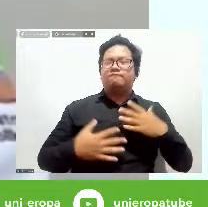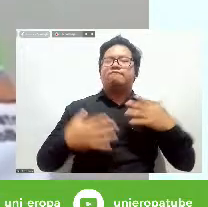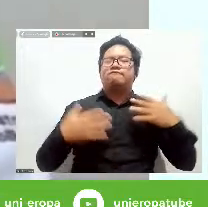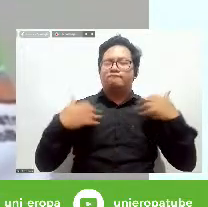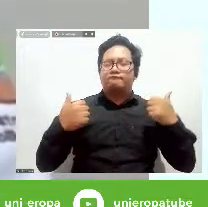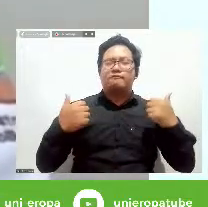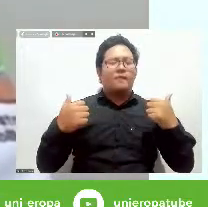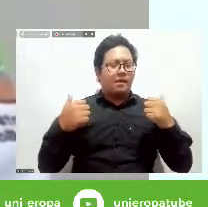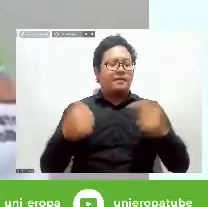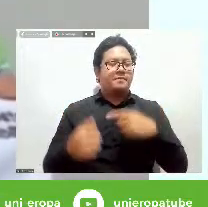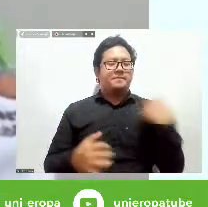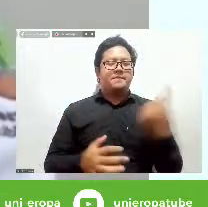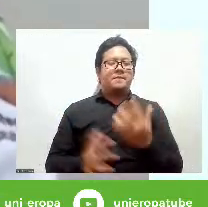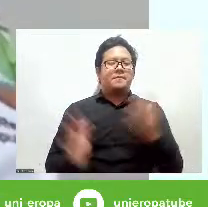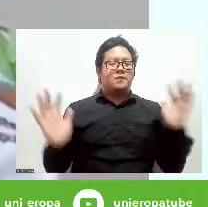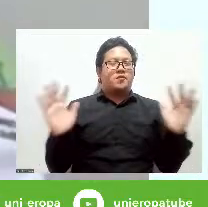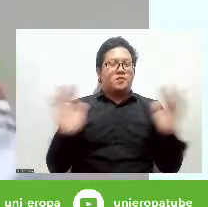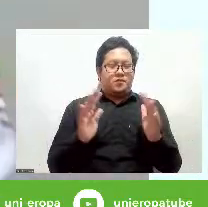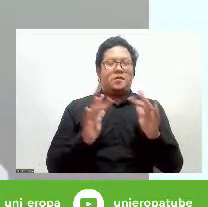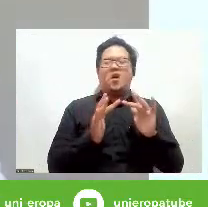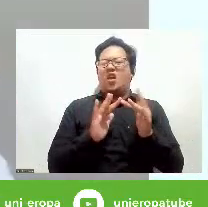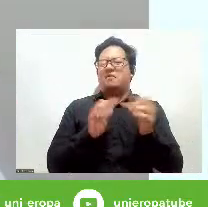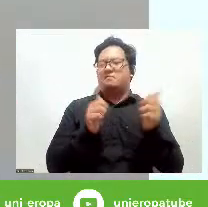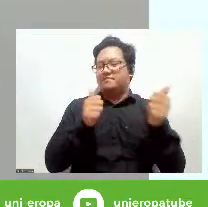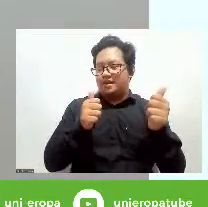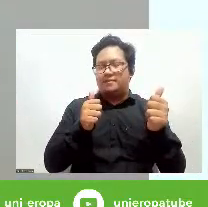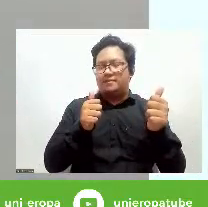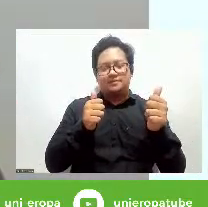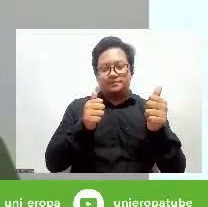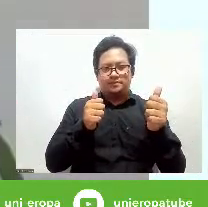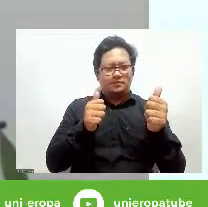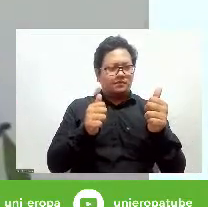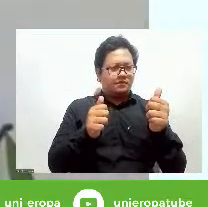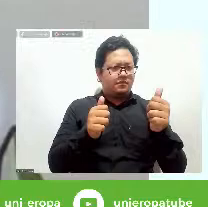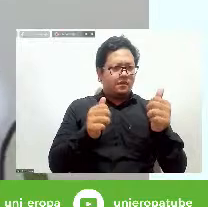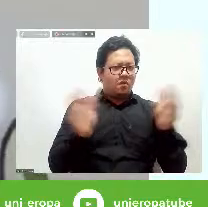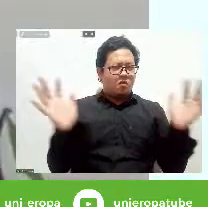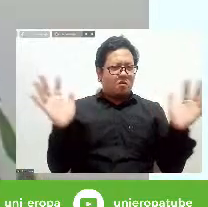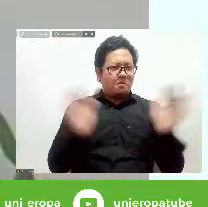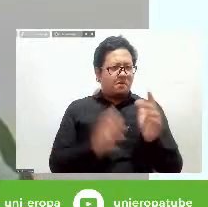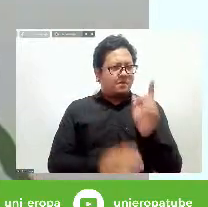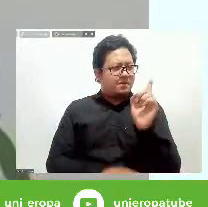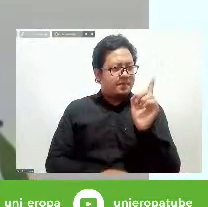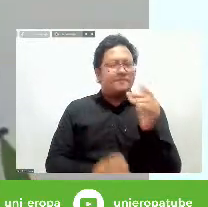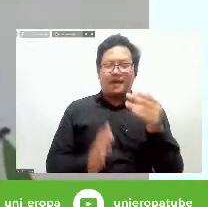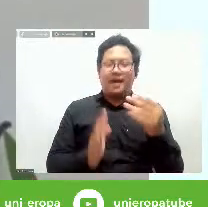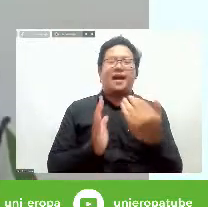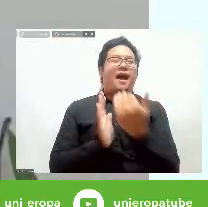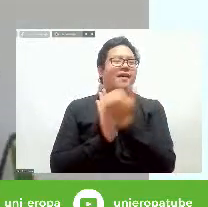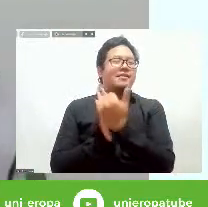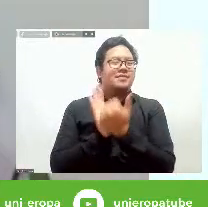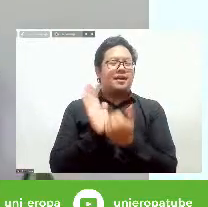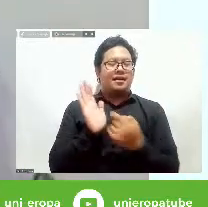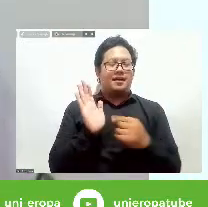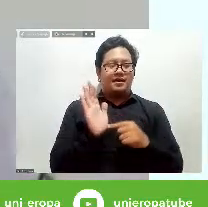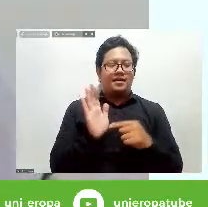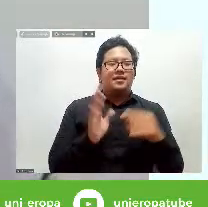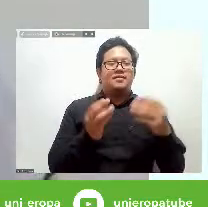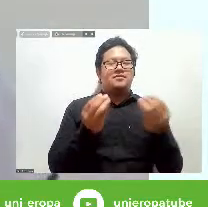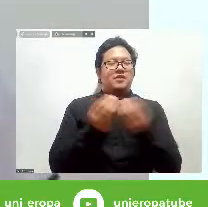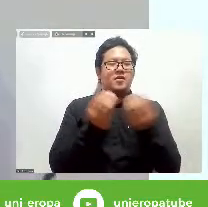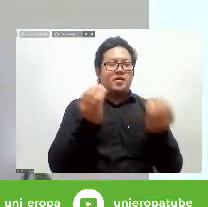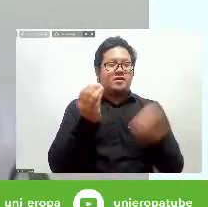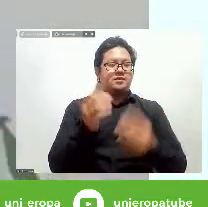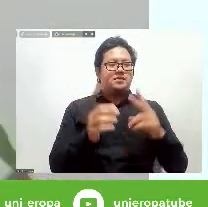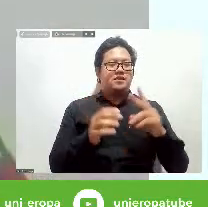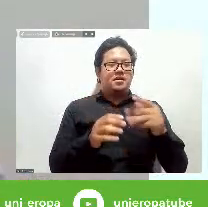dalam jaring ini untuk acara kwasen restoring